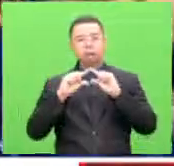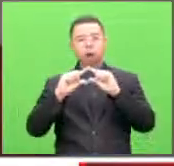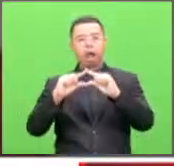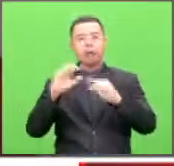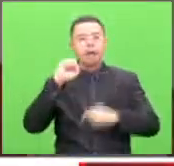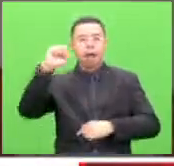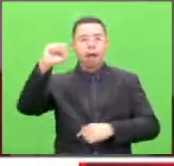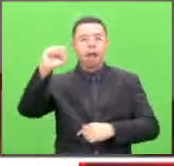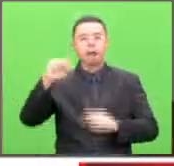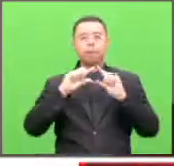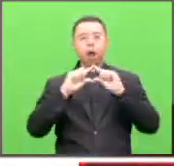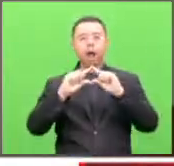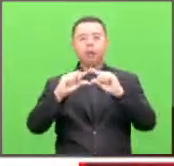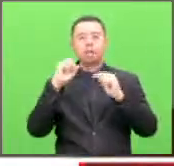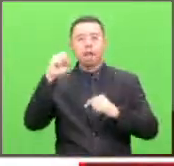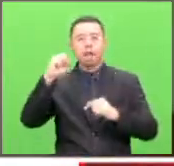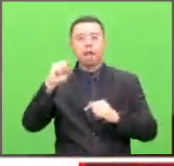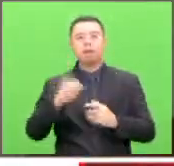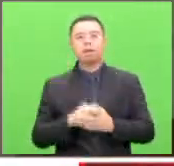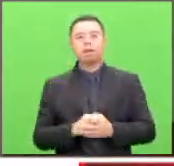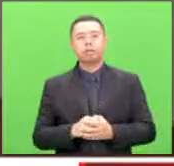Demokrat! Demokrat!